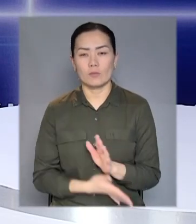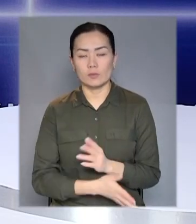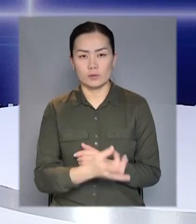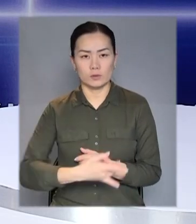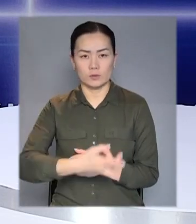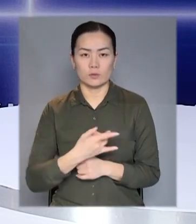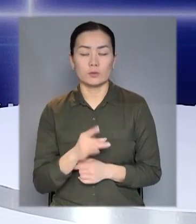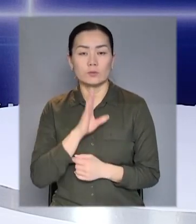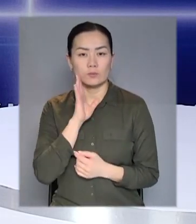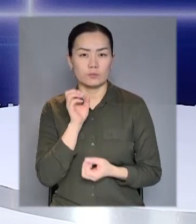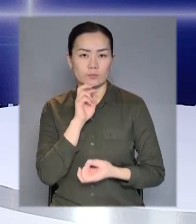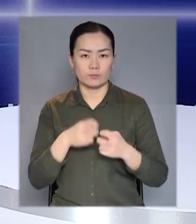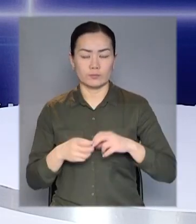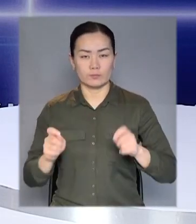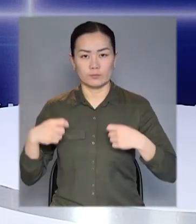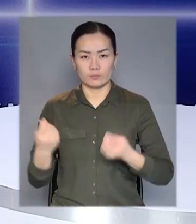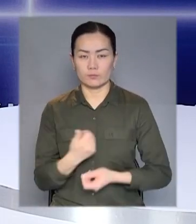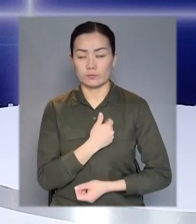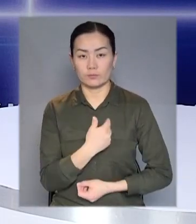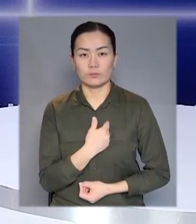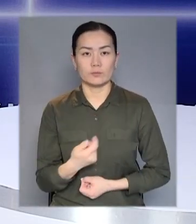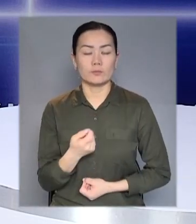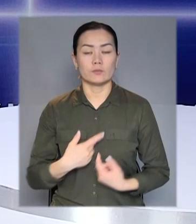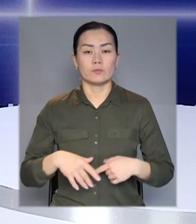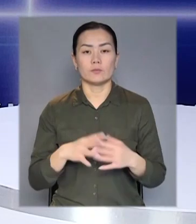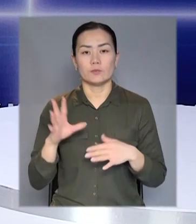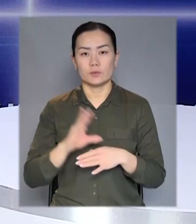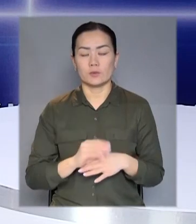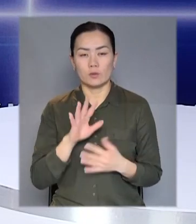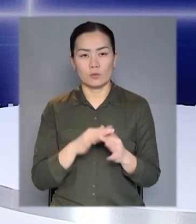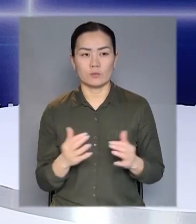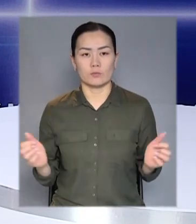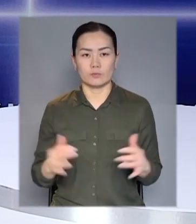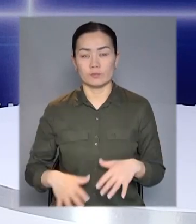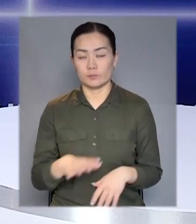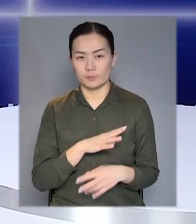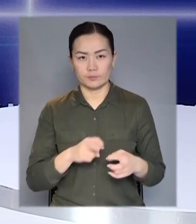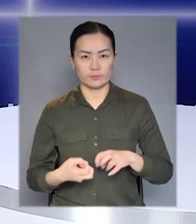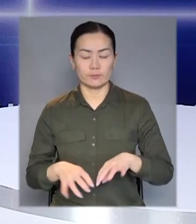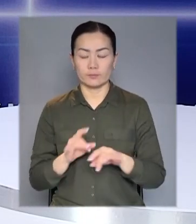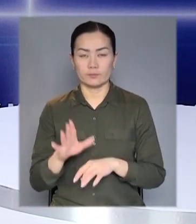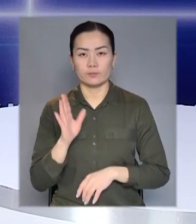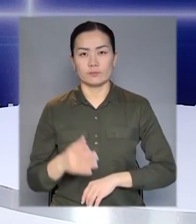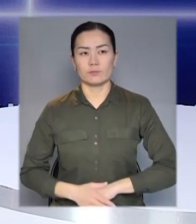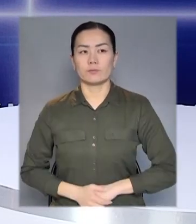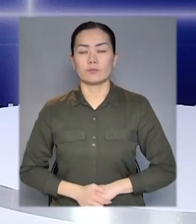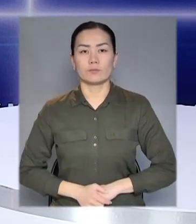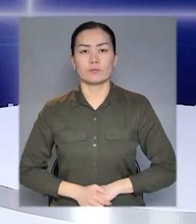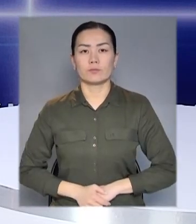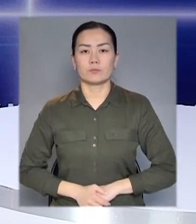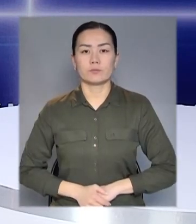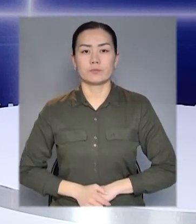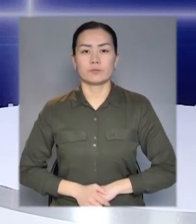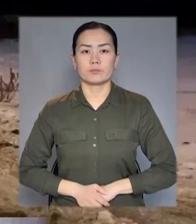Үңір түсімен талаптарын жоғарыға жеткізуді жөн көрген бұқара кешкісін ауыл ішіне жиналды. Мәселенің мәнісін тілшіміз анықтап келді.